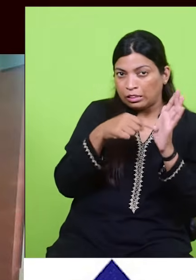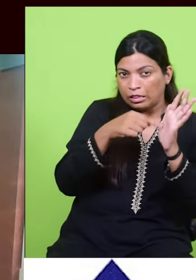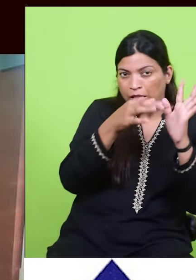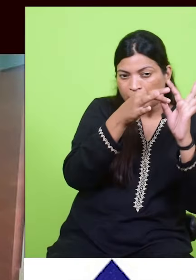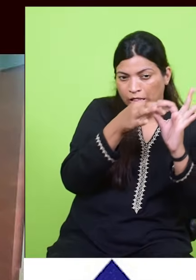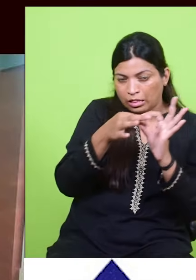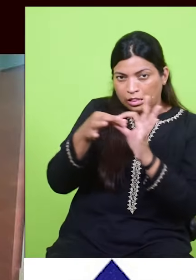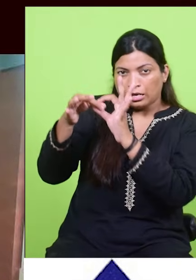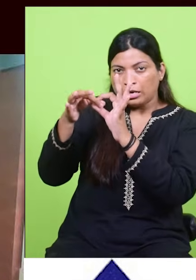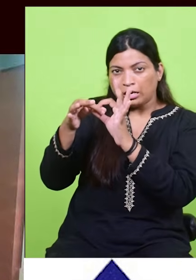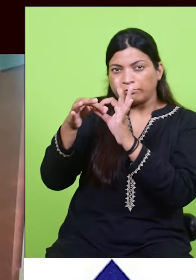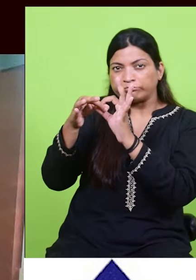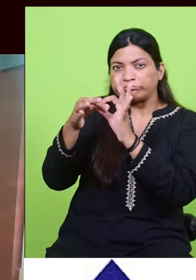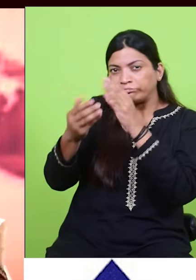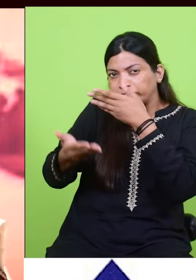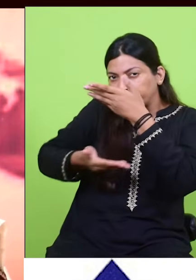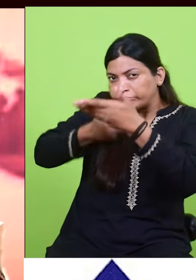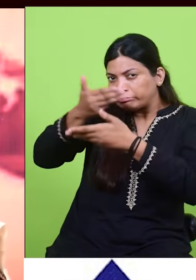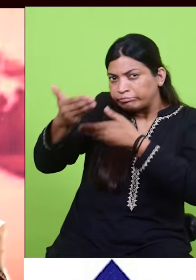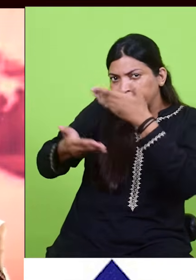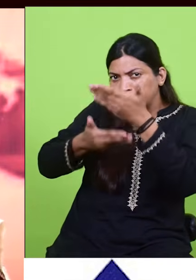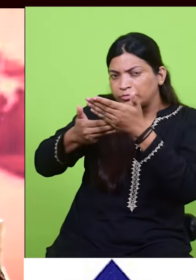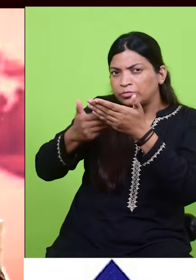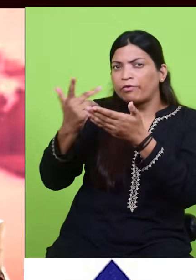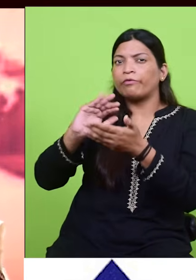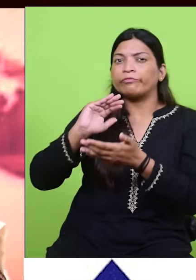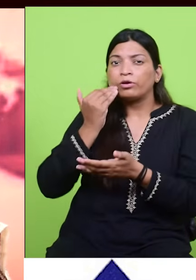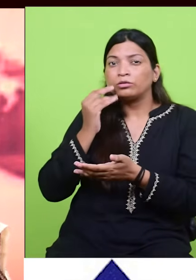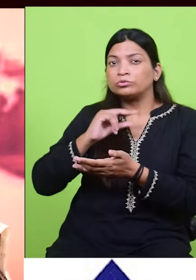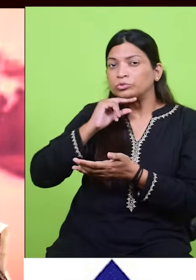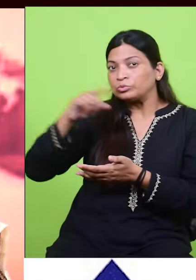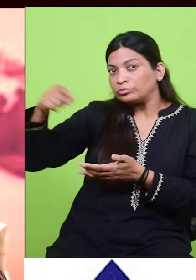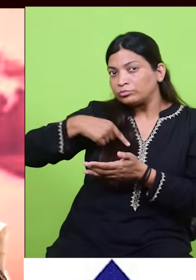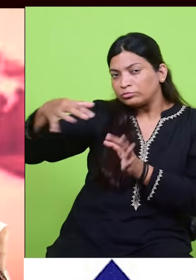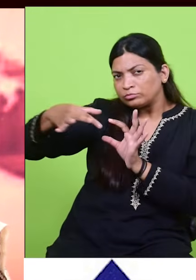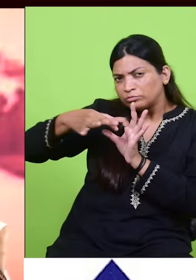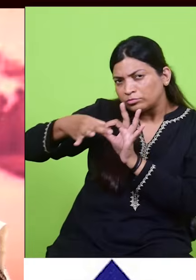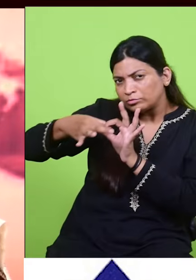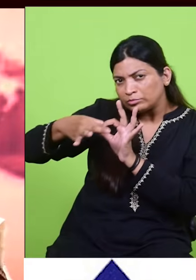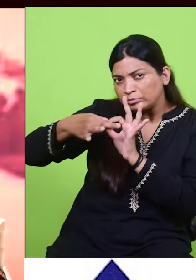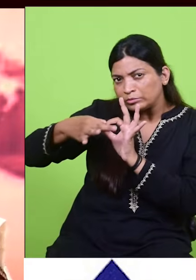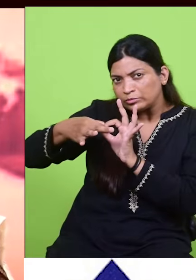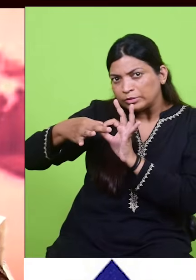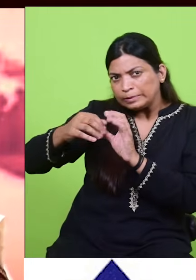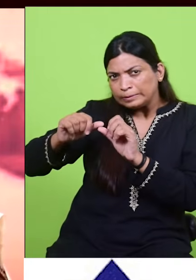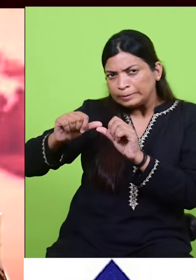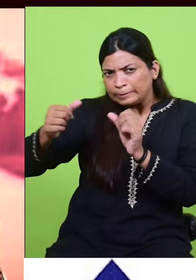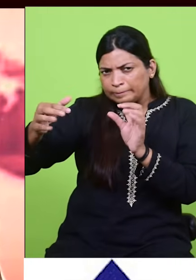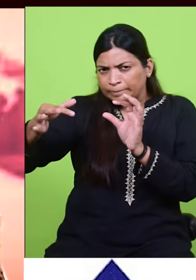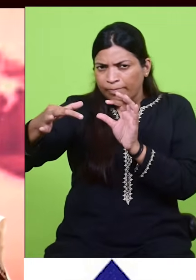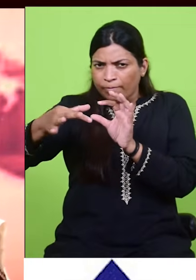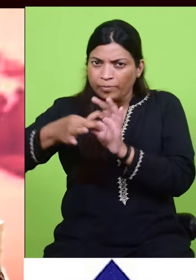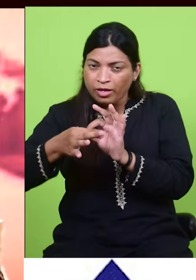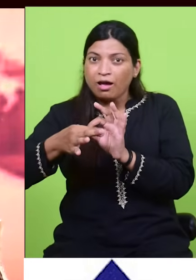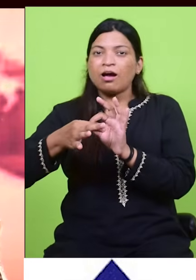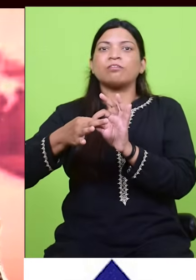को गुरदीप को पहले सिखाना चालू करा। जब गुरदीप का हमारे साथ एक रेपो बन गया, गुरदीप को एक है ना